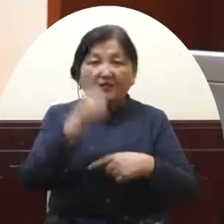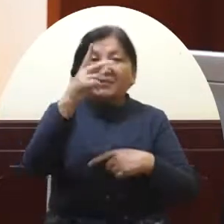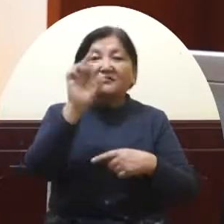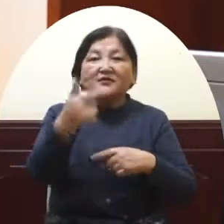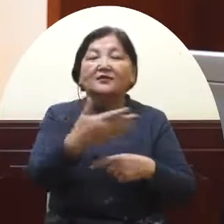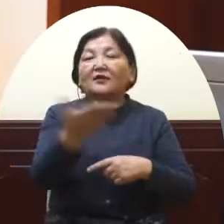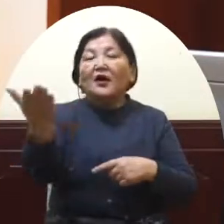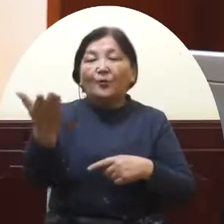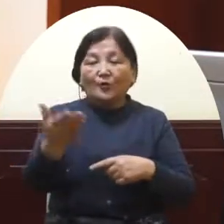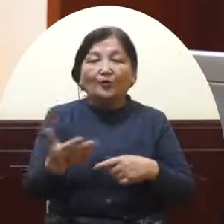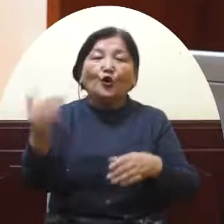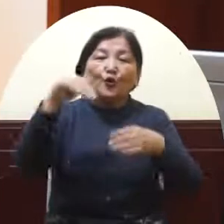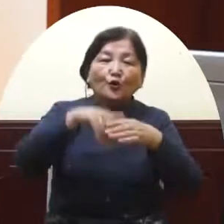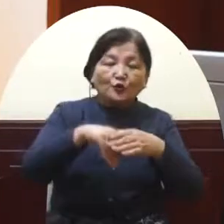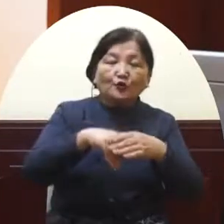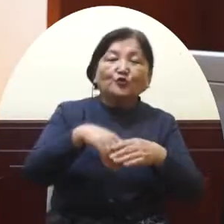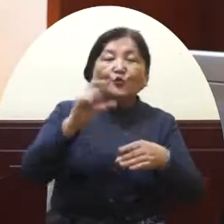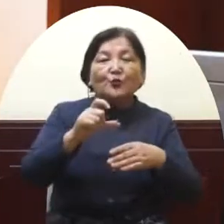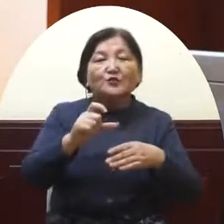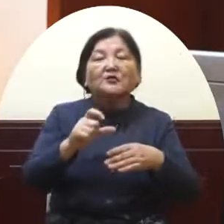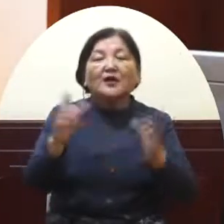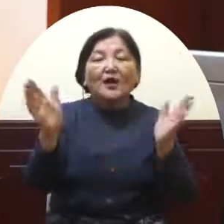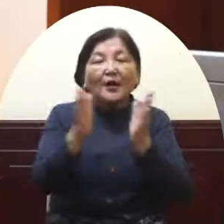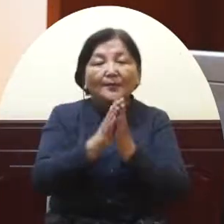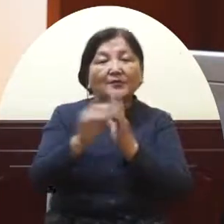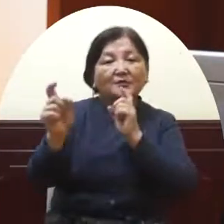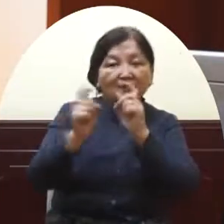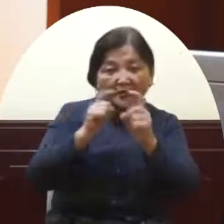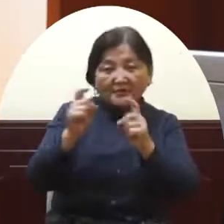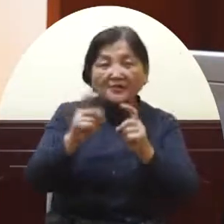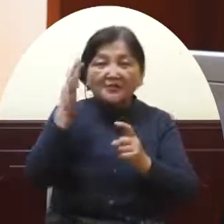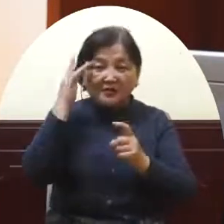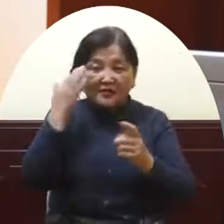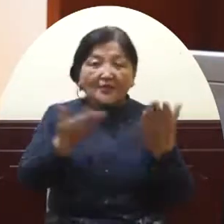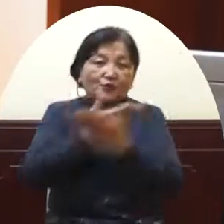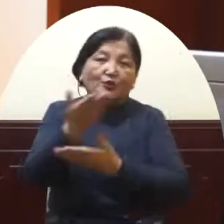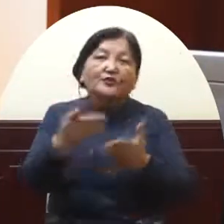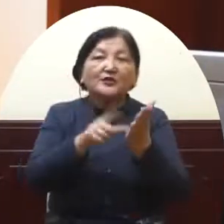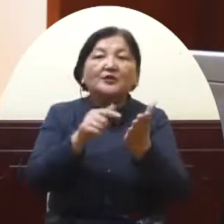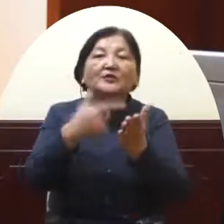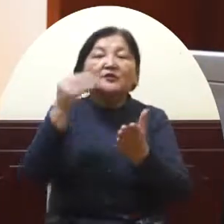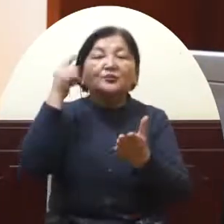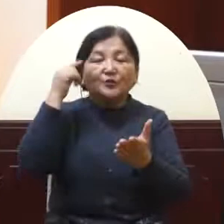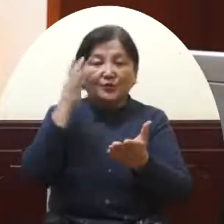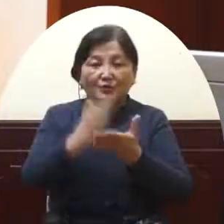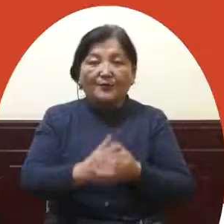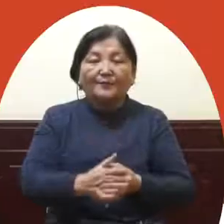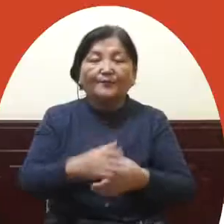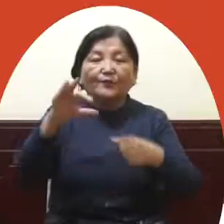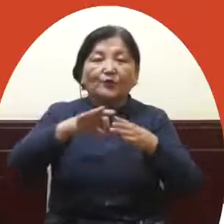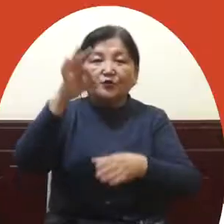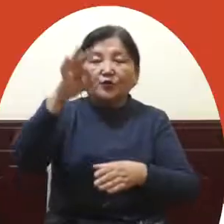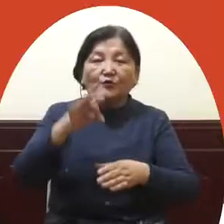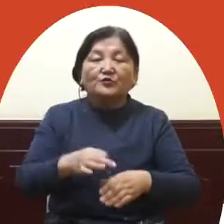болон оролцогчдын санаа бодлыг солилцох нь бол чухал тухай гэж бодож байна. За сэдэв бол сонгогчийн эрхийг хамгаалах нь